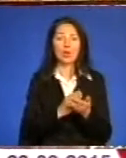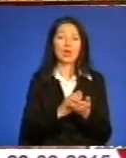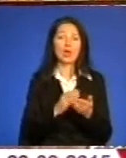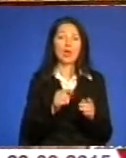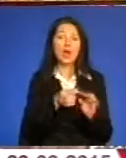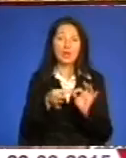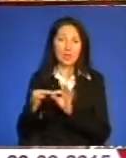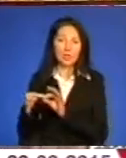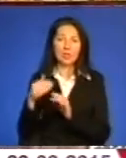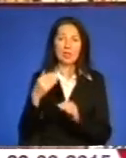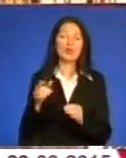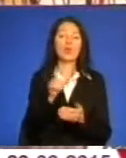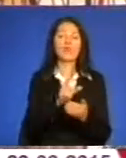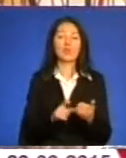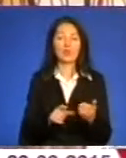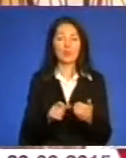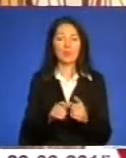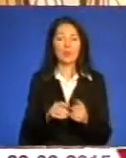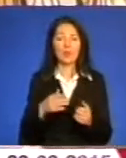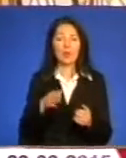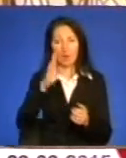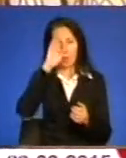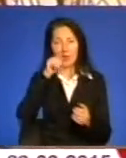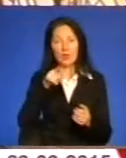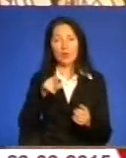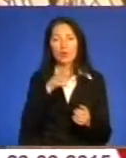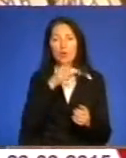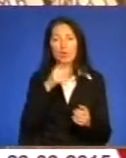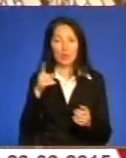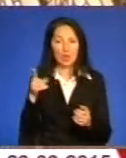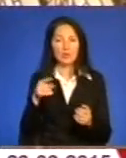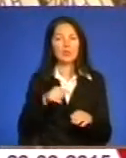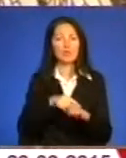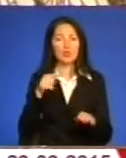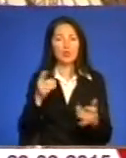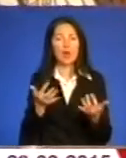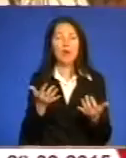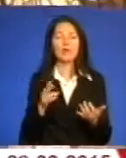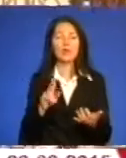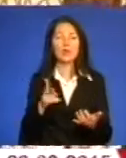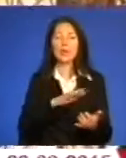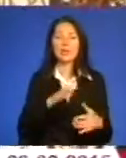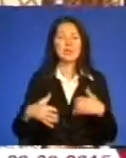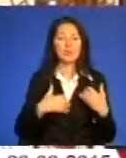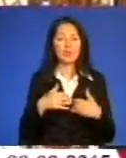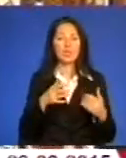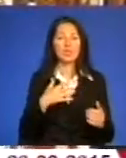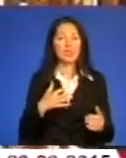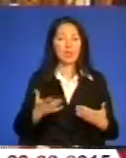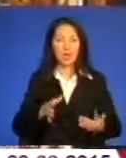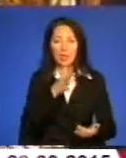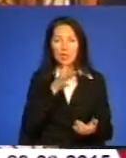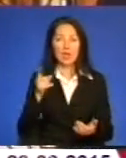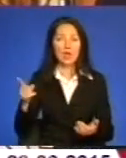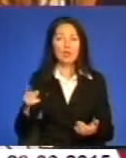світу, тривоги віку, неспокій часу. Він же на той час відчував, наскільки неспокійний, тривожний час, він любив